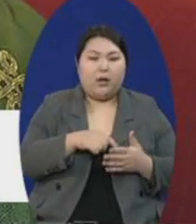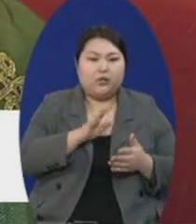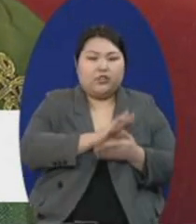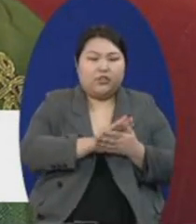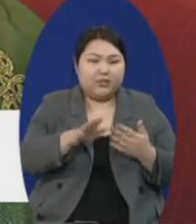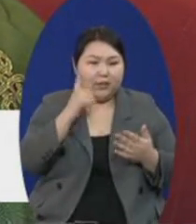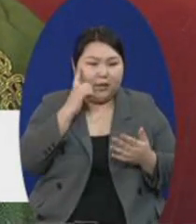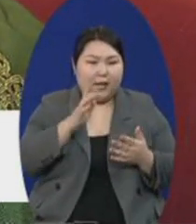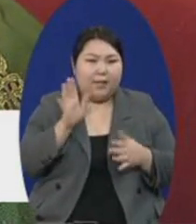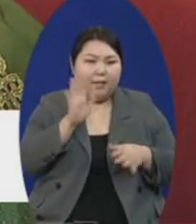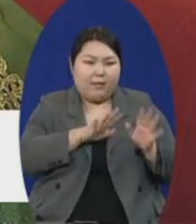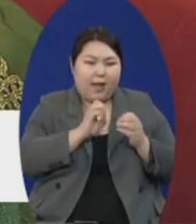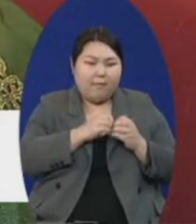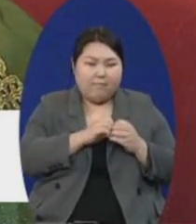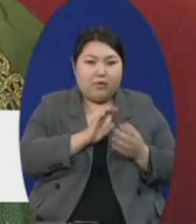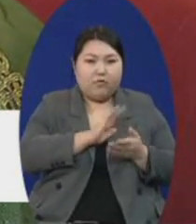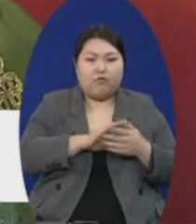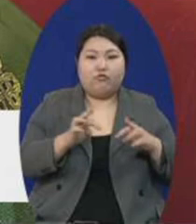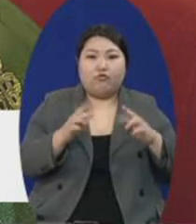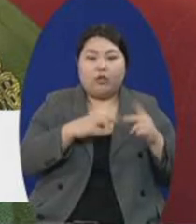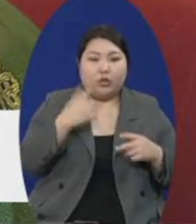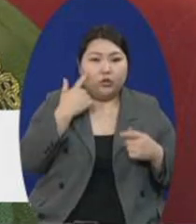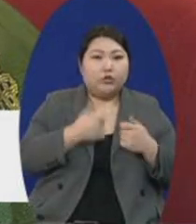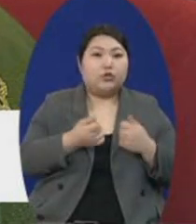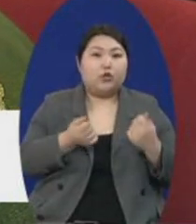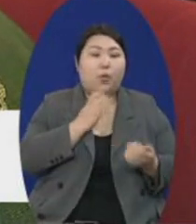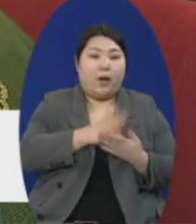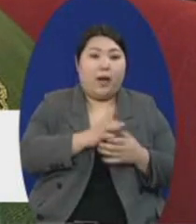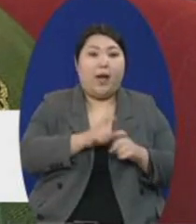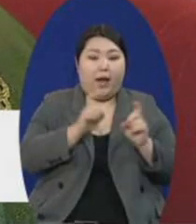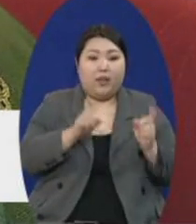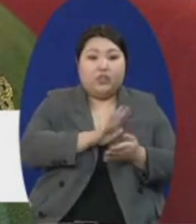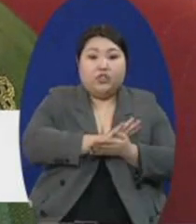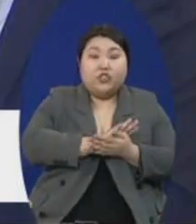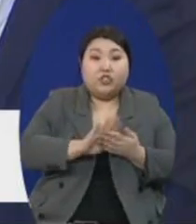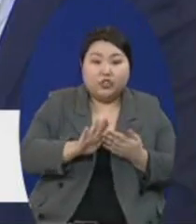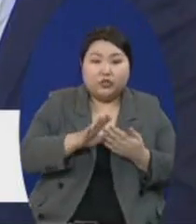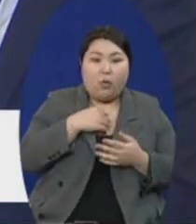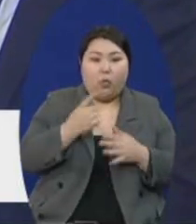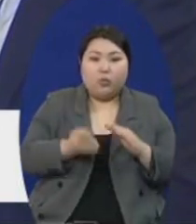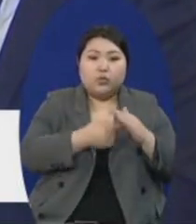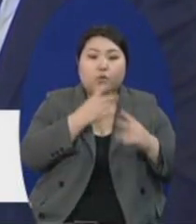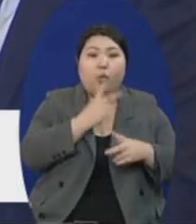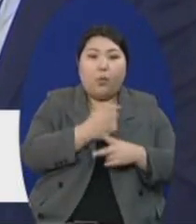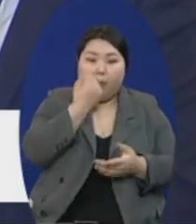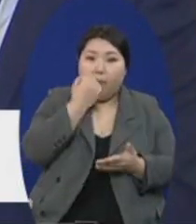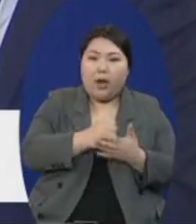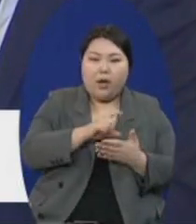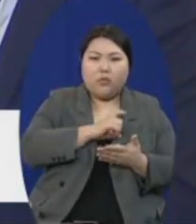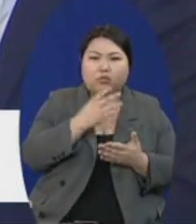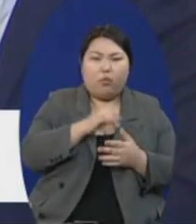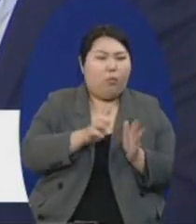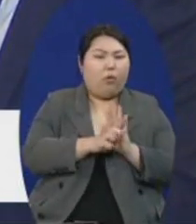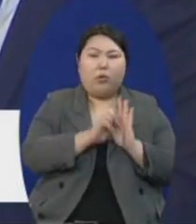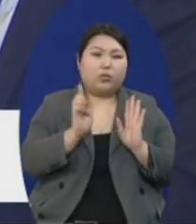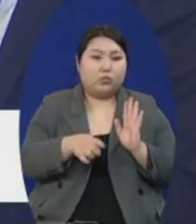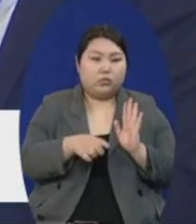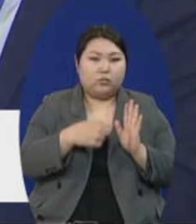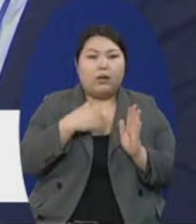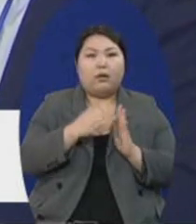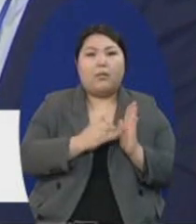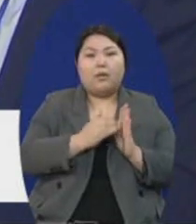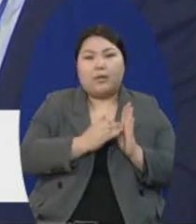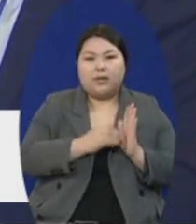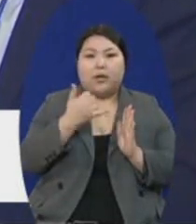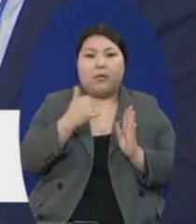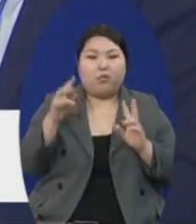хэрэгцүү боломж зохицуулалт бий. Харин шинээр үндсэн хууль батлах хэрэгцүү боломжгүй гэдэг тайлбарыг тайлбарын судлаач өгч байна.